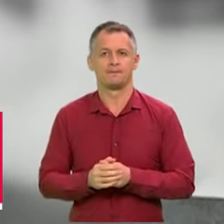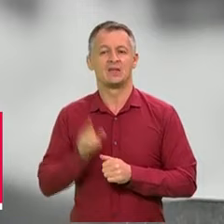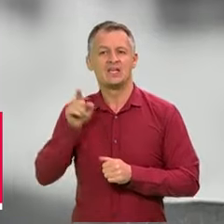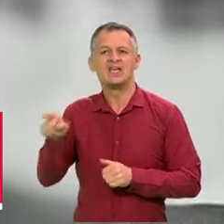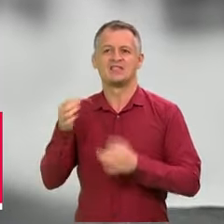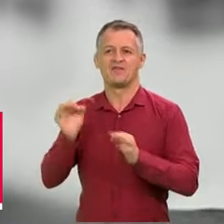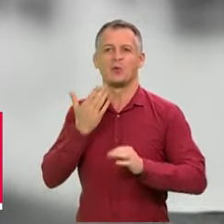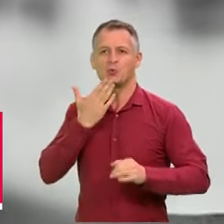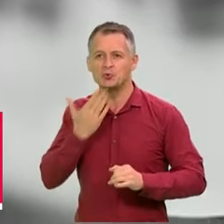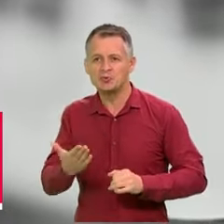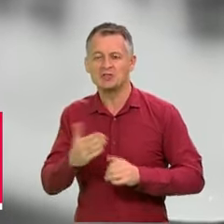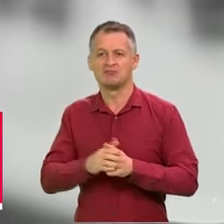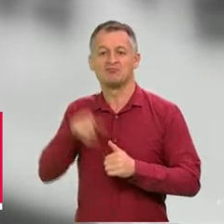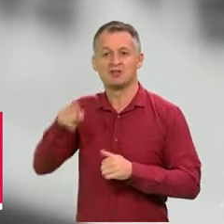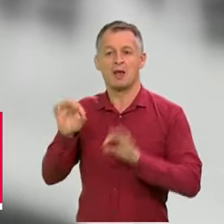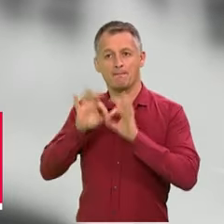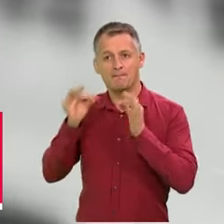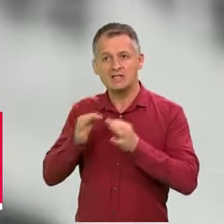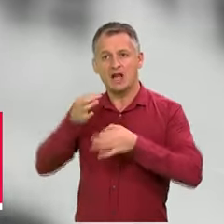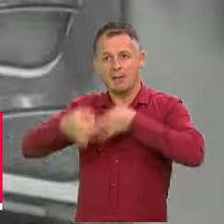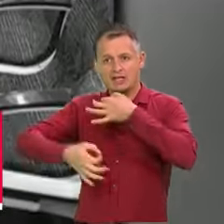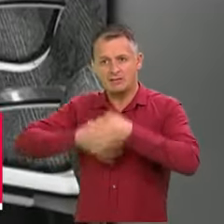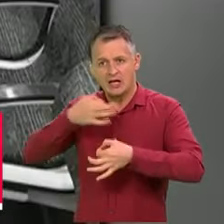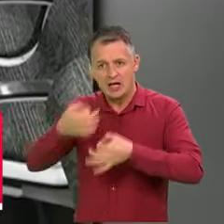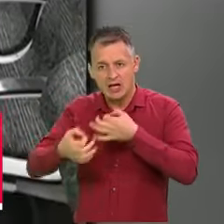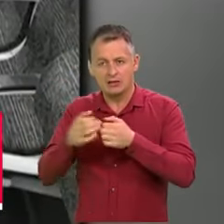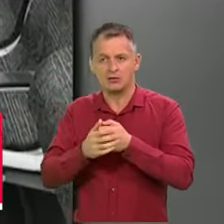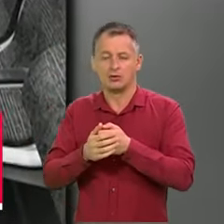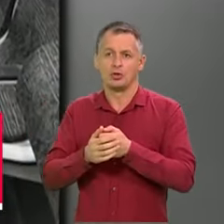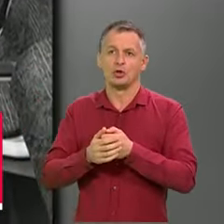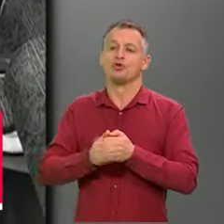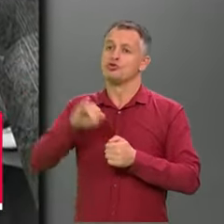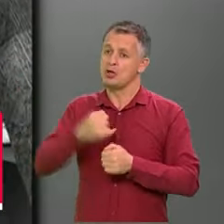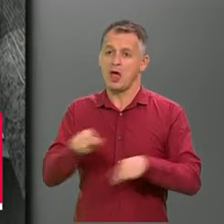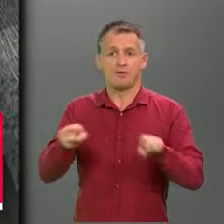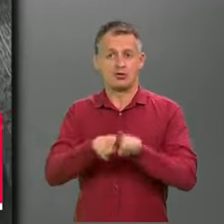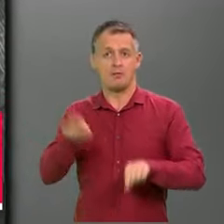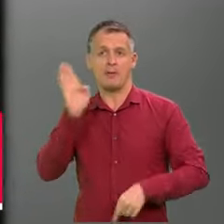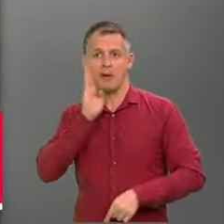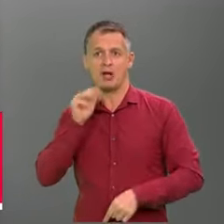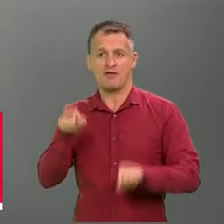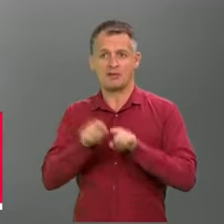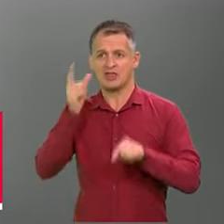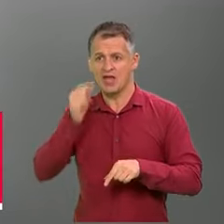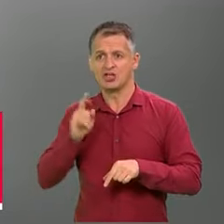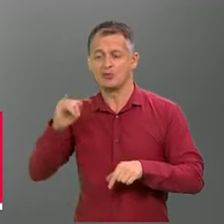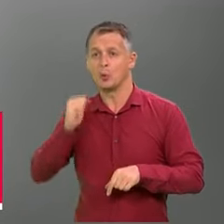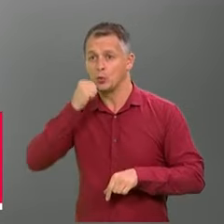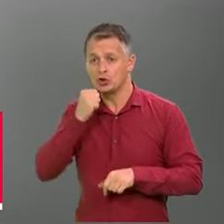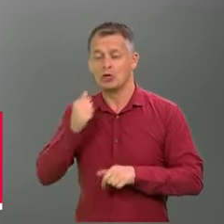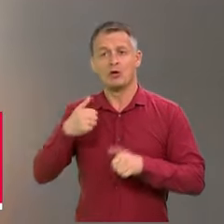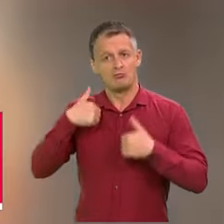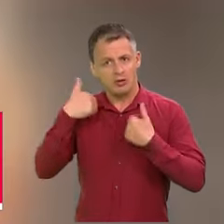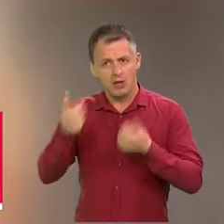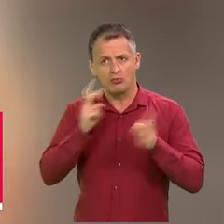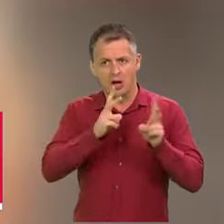mulțumiți și la părinți am explicat și părinții, eu tratez numai copii și mamele și tați și pe bunicii tratez, pe toți îi tratez și am